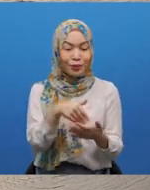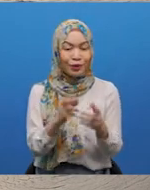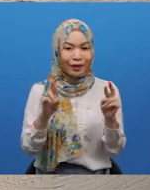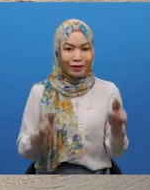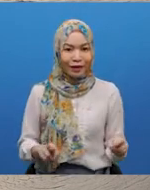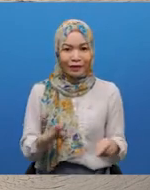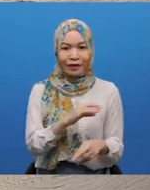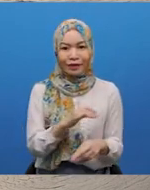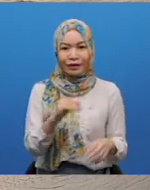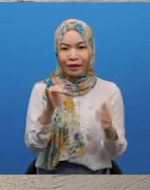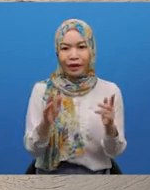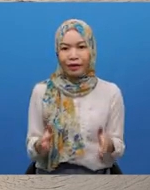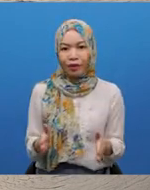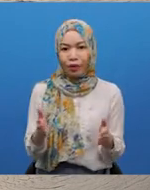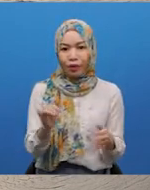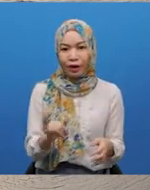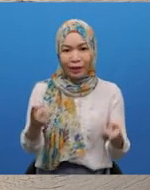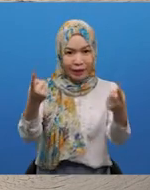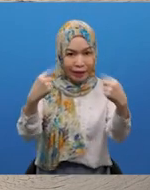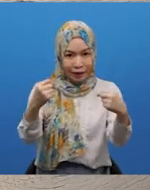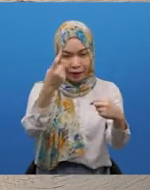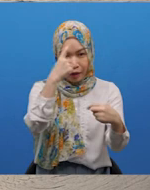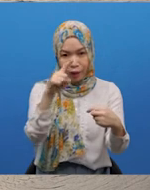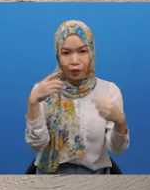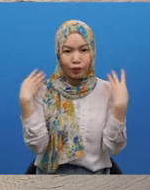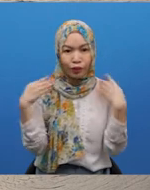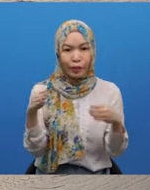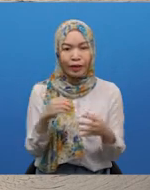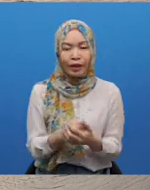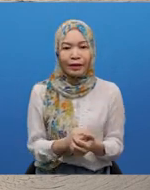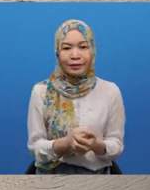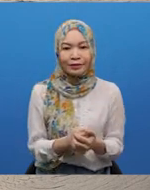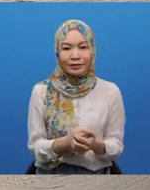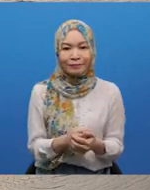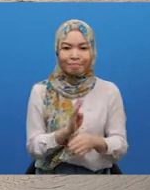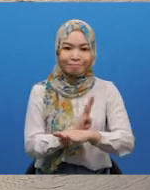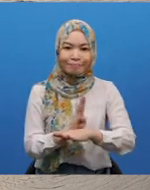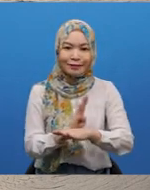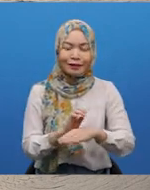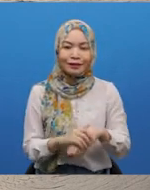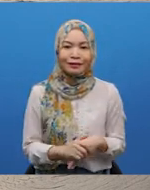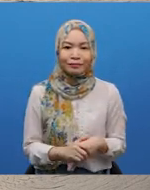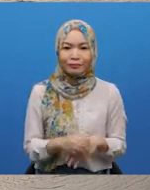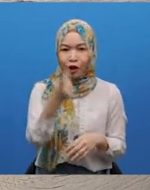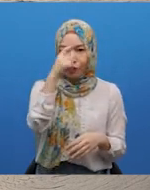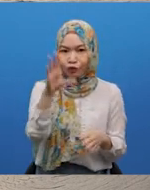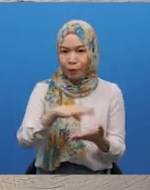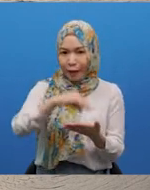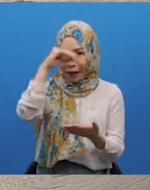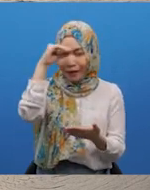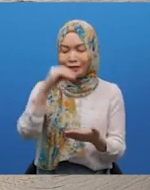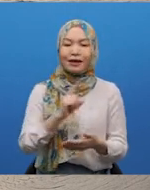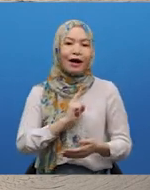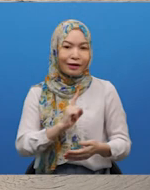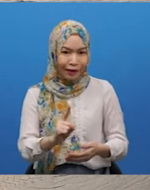para pedagang dan golongan yang datang ke negara baginda untuk menuntut ilmu agama. Nilai